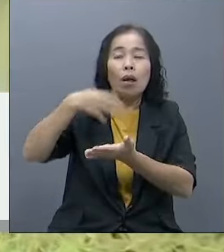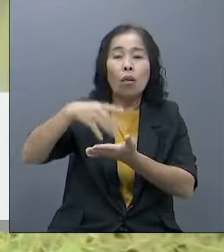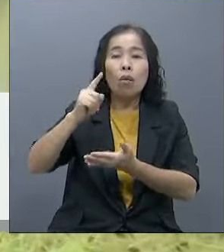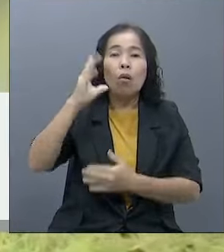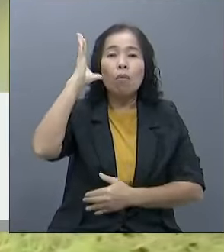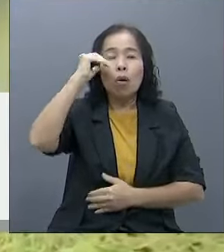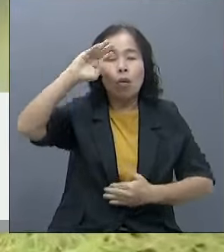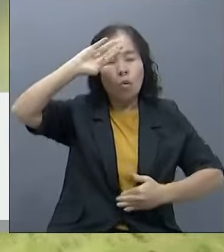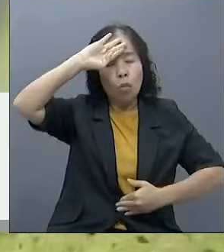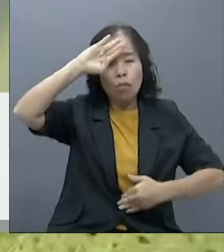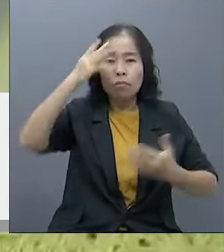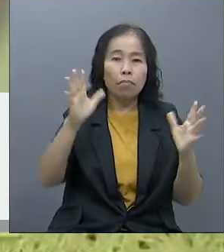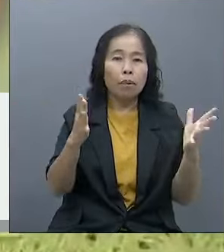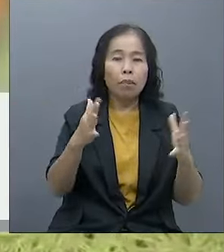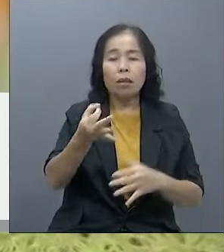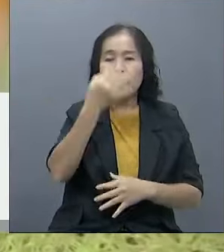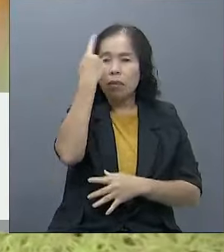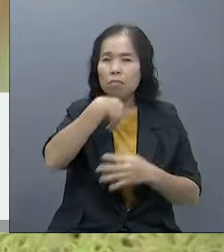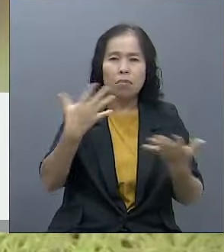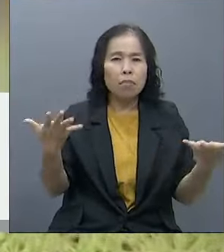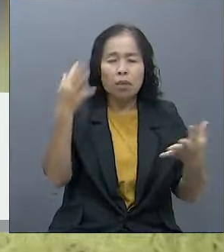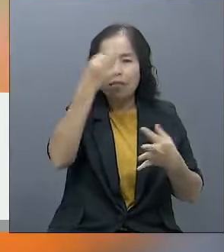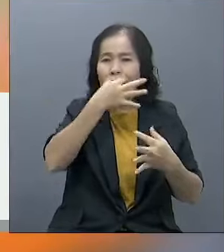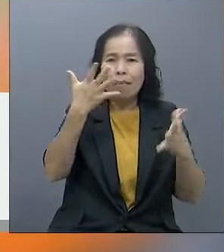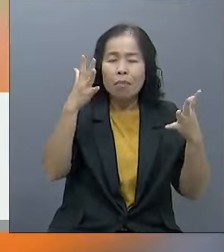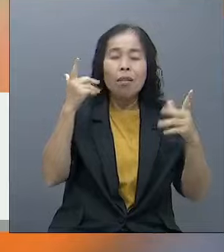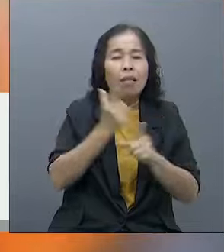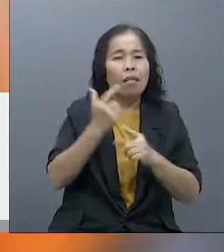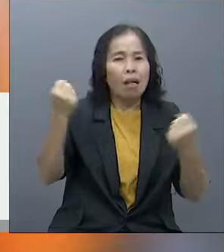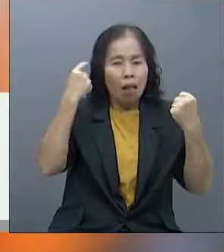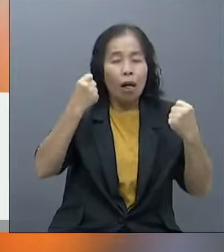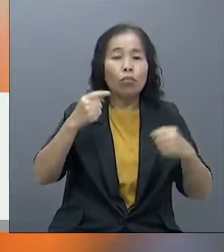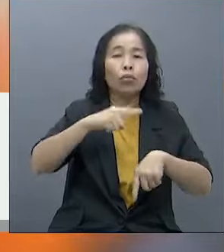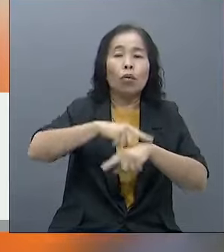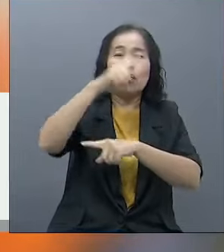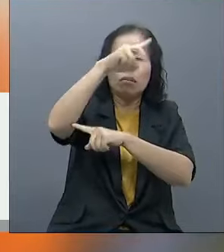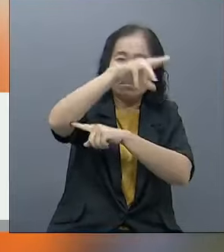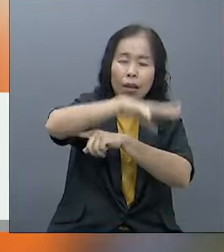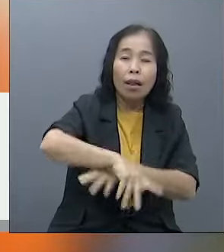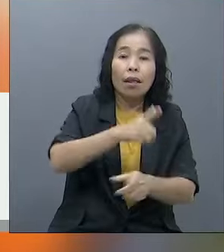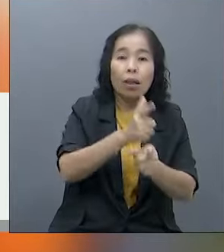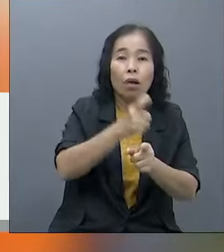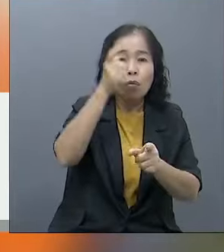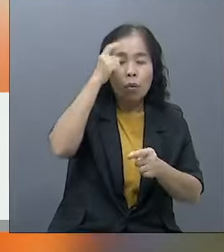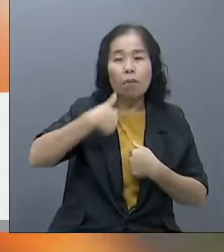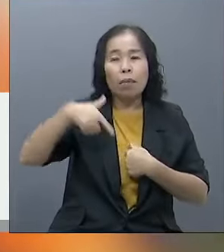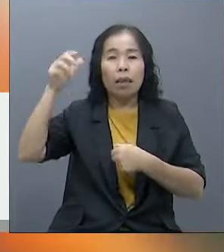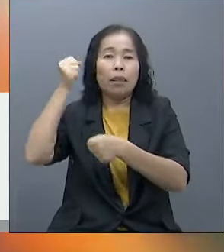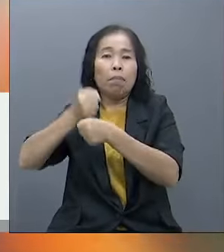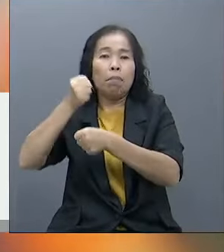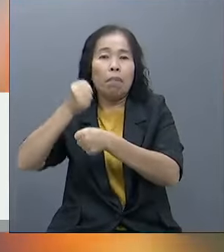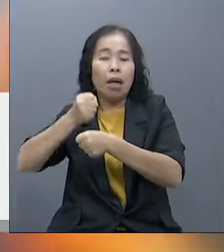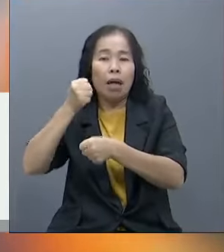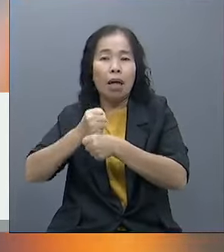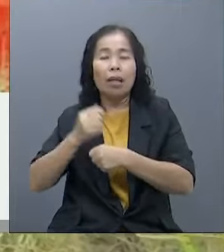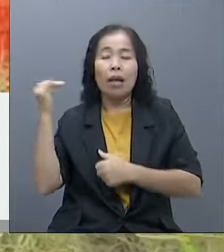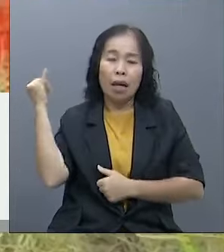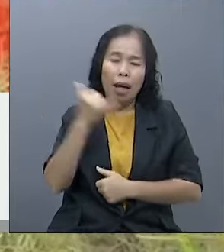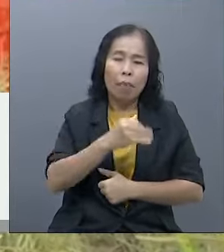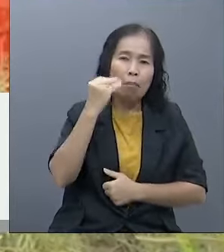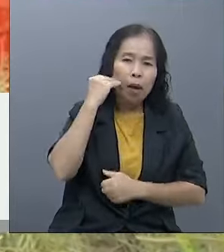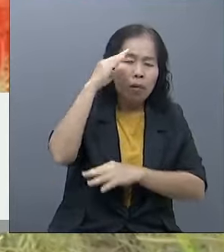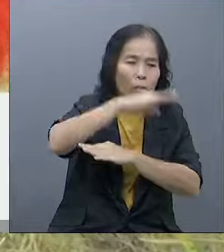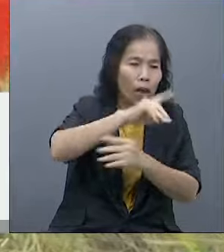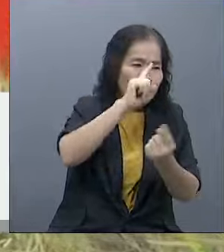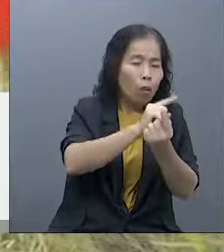โรคประจำตัวร่างกายแข็งแรงออกมาเลี้ยงวัวตั้งแต่ช่วงสายส่วนตัวเองออกไปทำงานข้างนอกเมื่อกลับมาบ้านช่วงบ่ายไม่